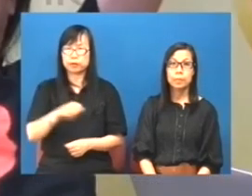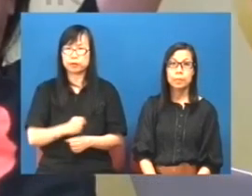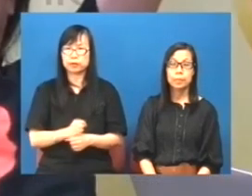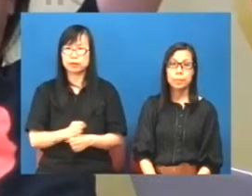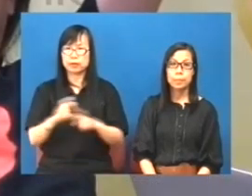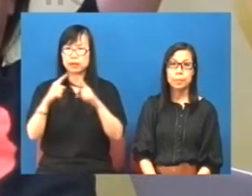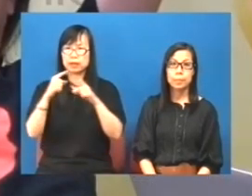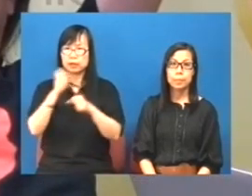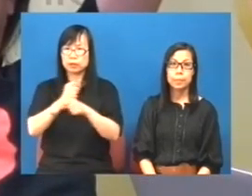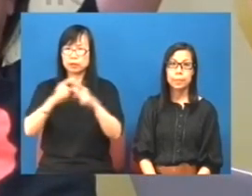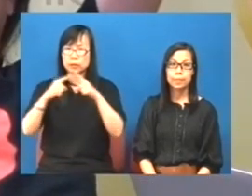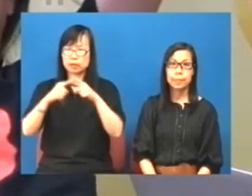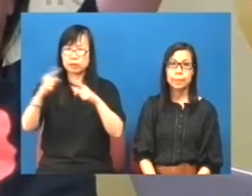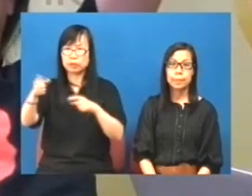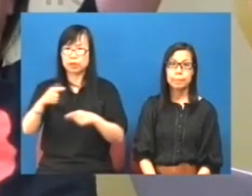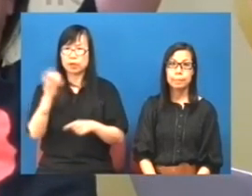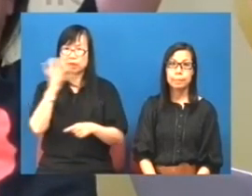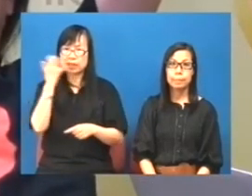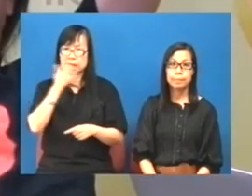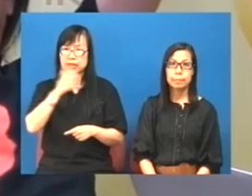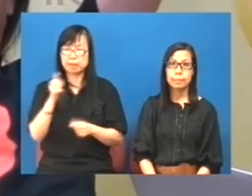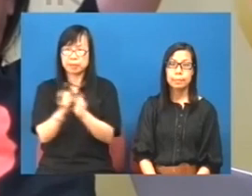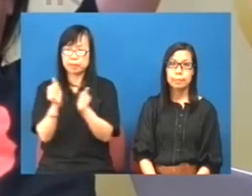不過是他的親戚朋友